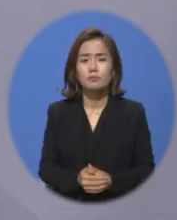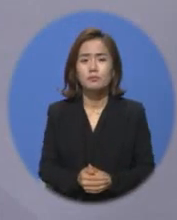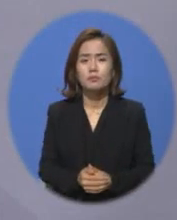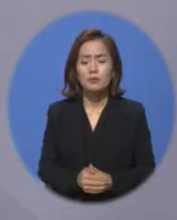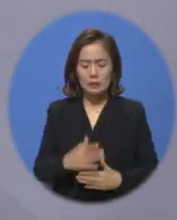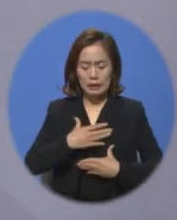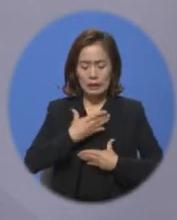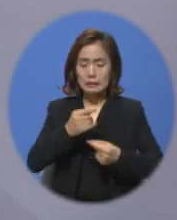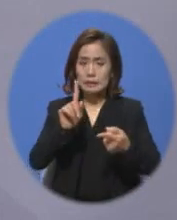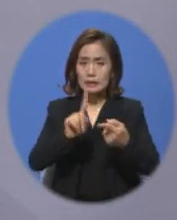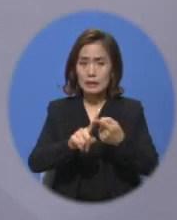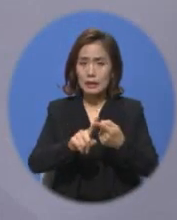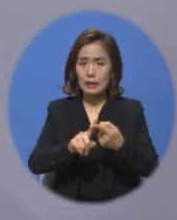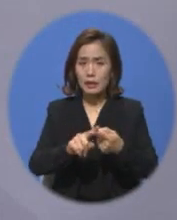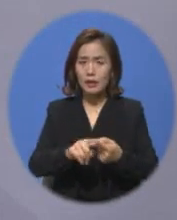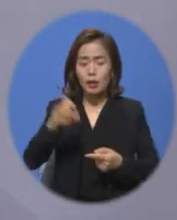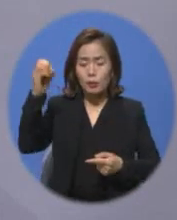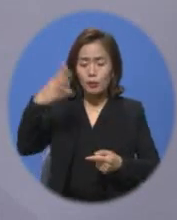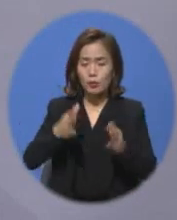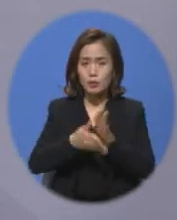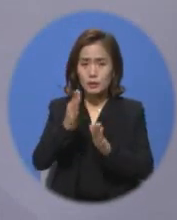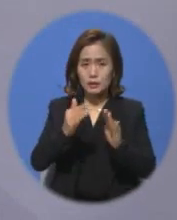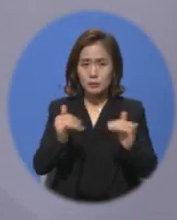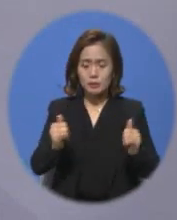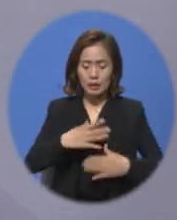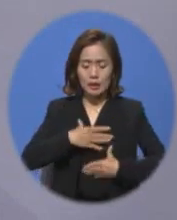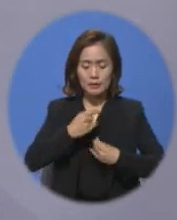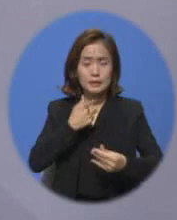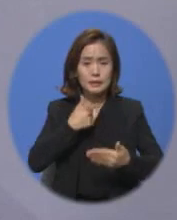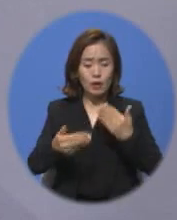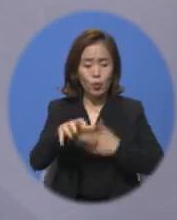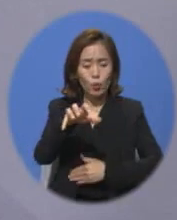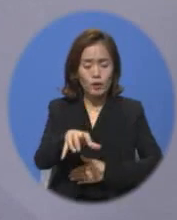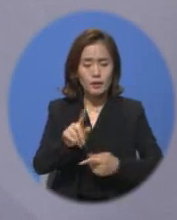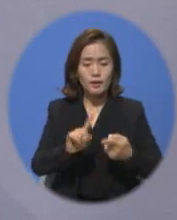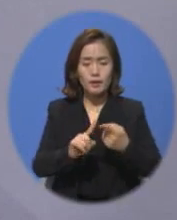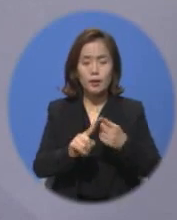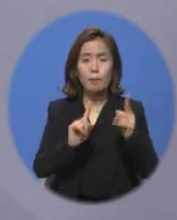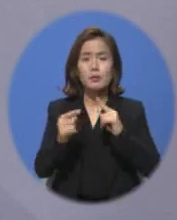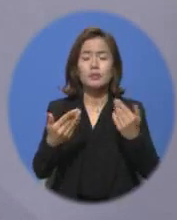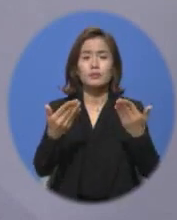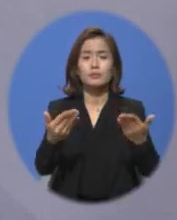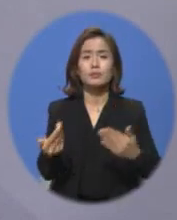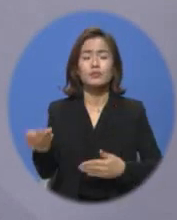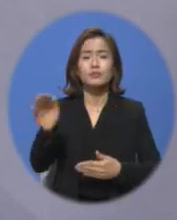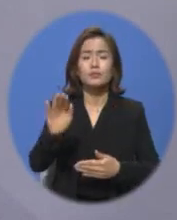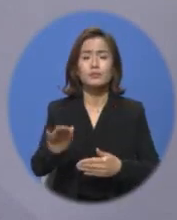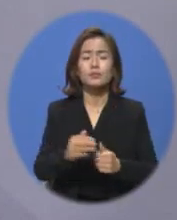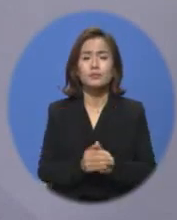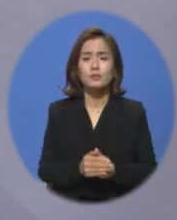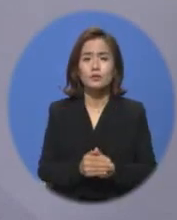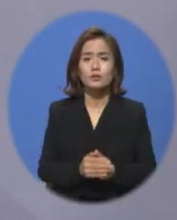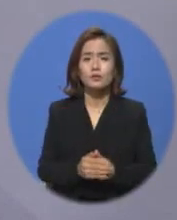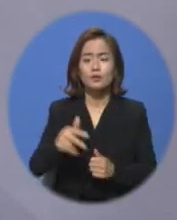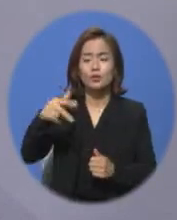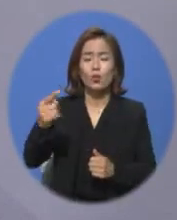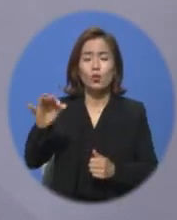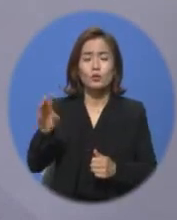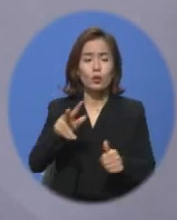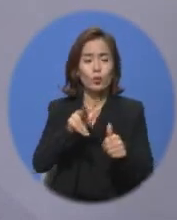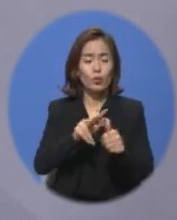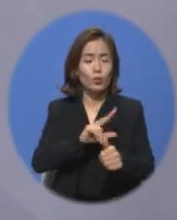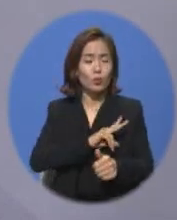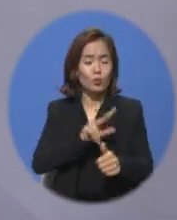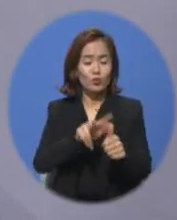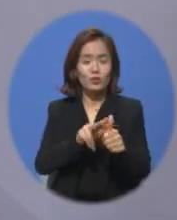와관련하여 ,저희후보인조섭 씨는빛골시민 안전체험센터에대해이야기했고,저